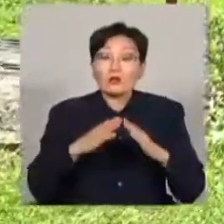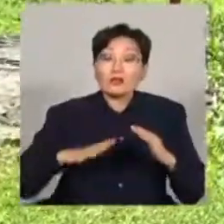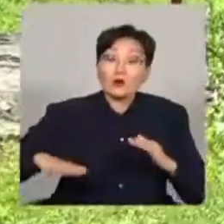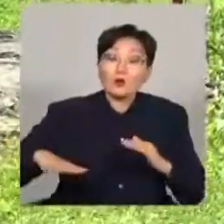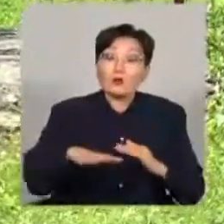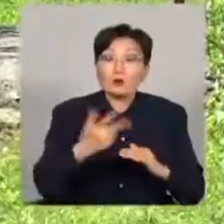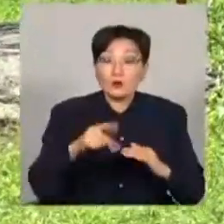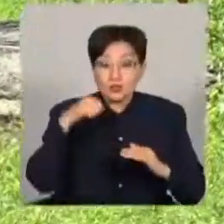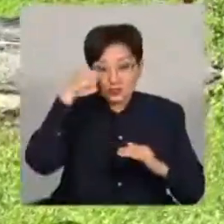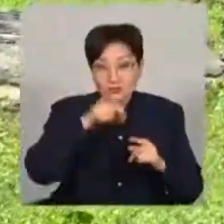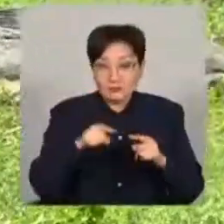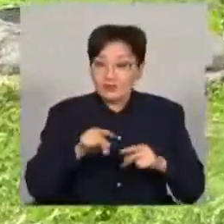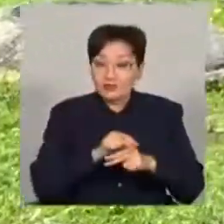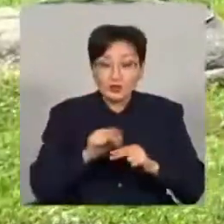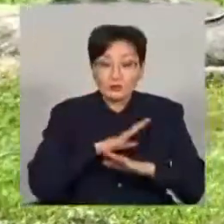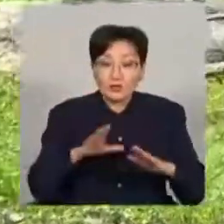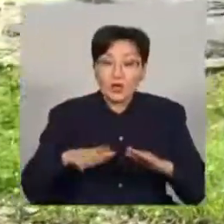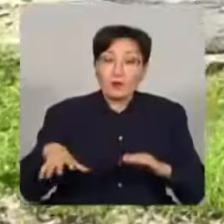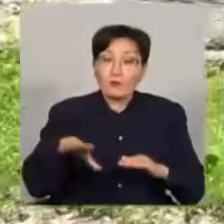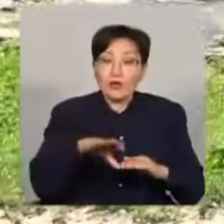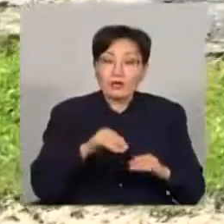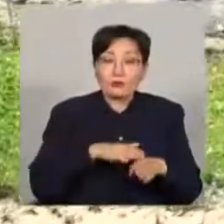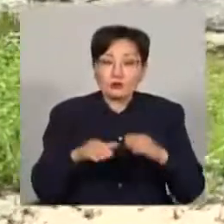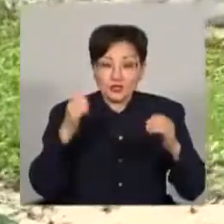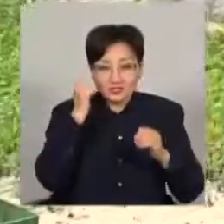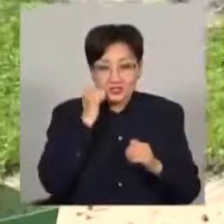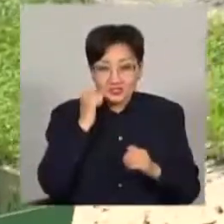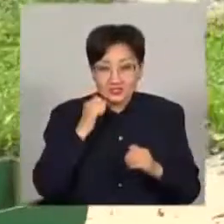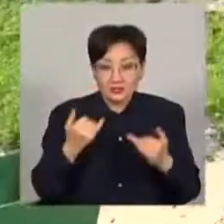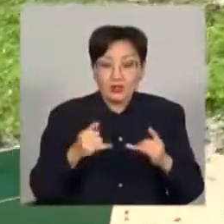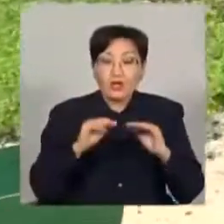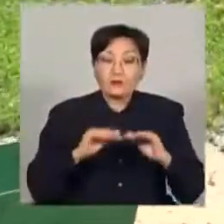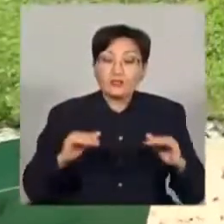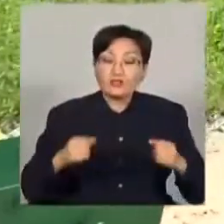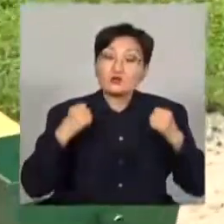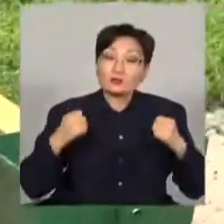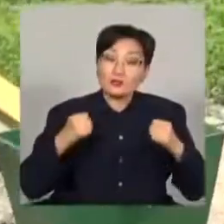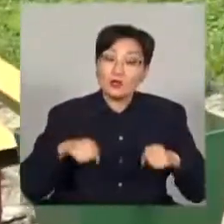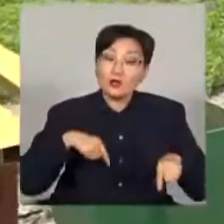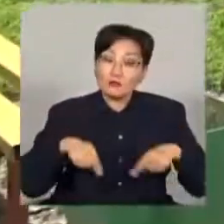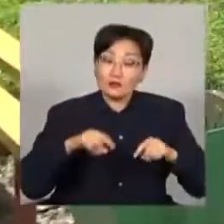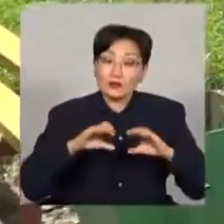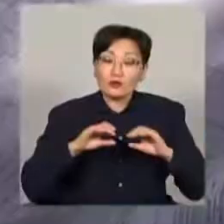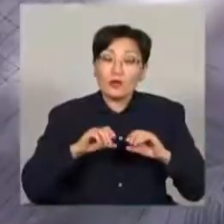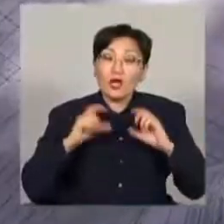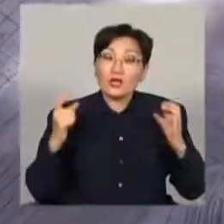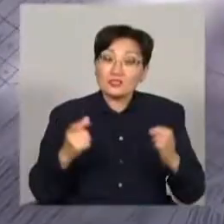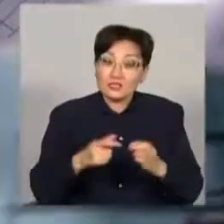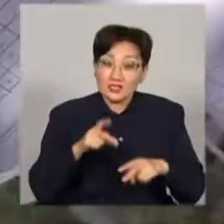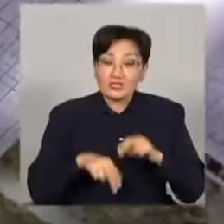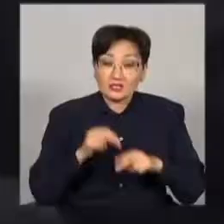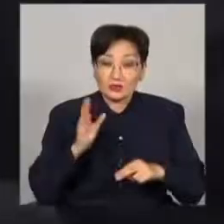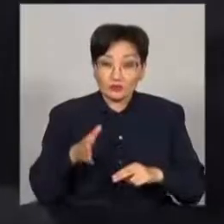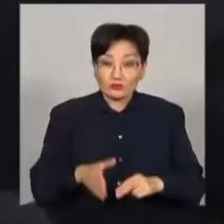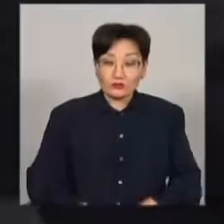бері жөндеу көрмепті. Мұндағының барлығы ескірген. Енді мұнда балалар, спорт, футбол алаңы салынбақ. Мына детский